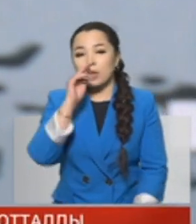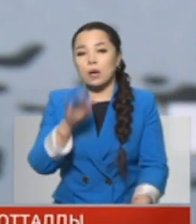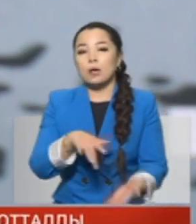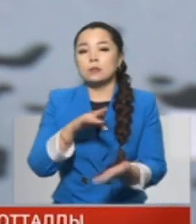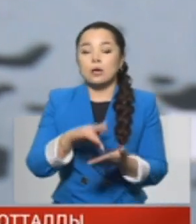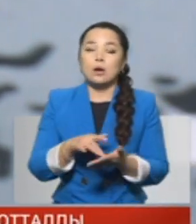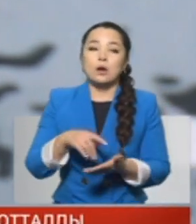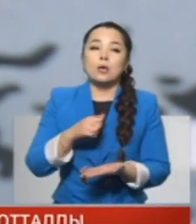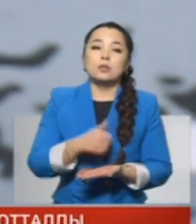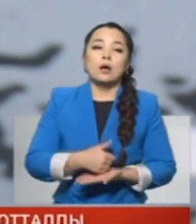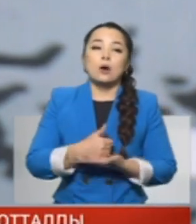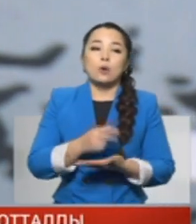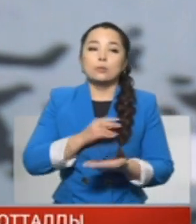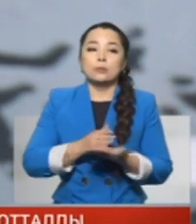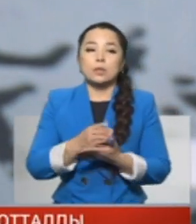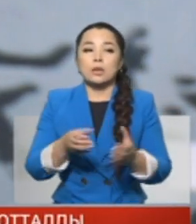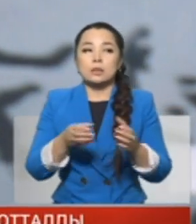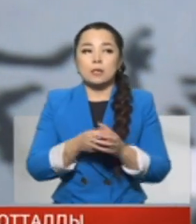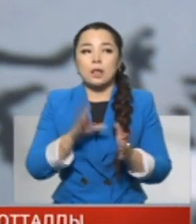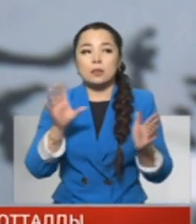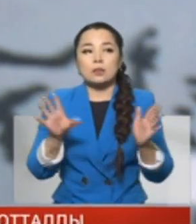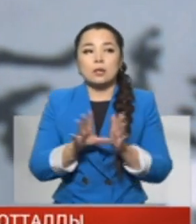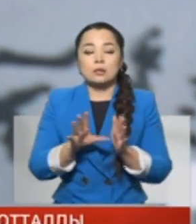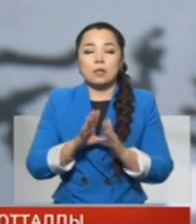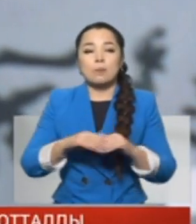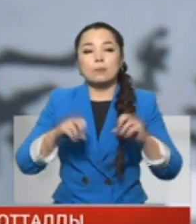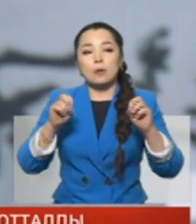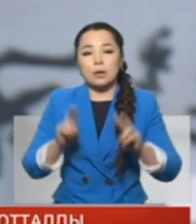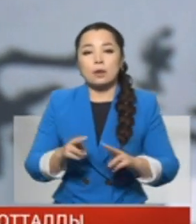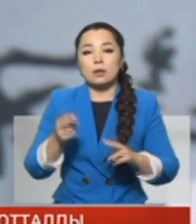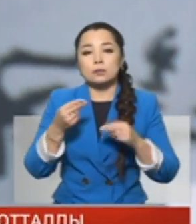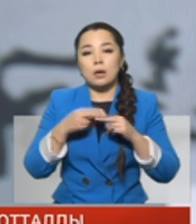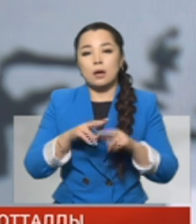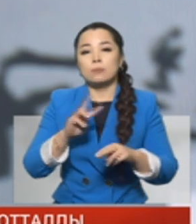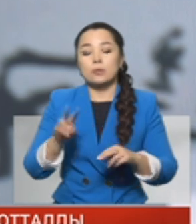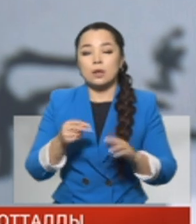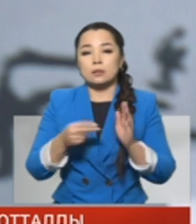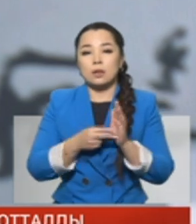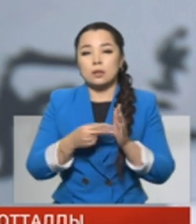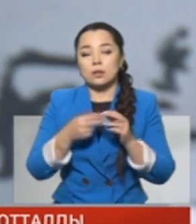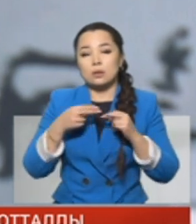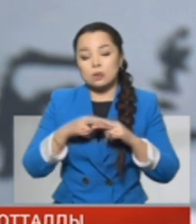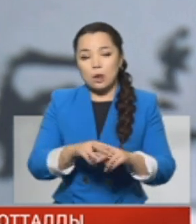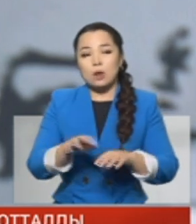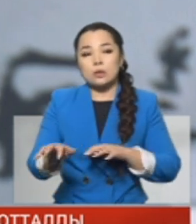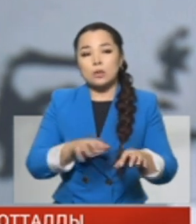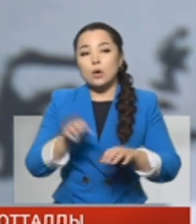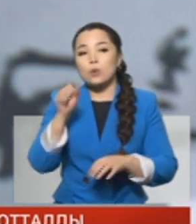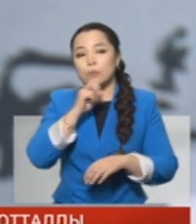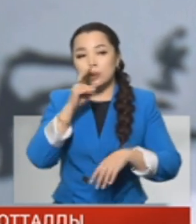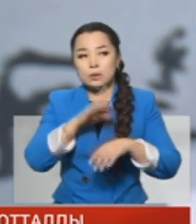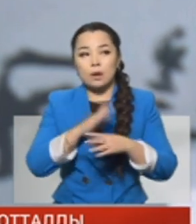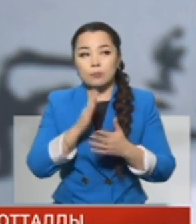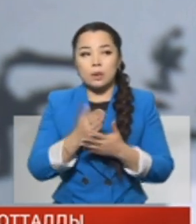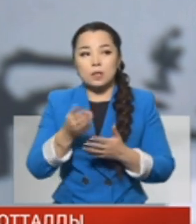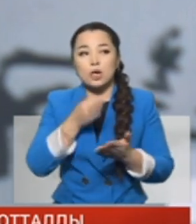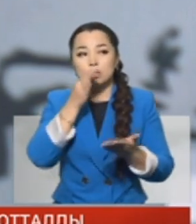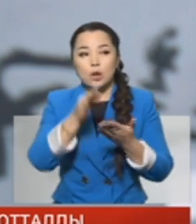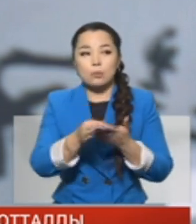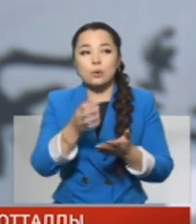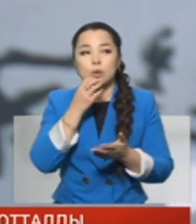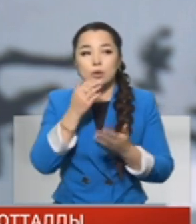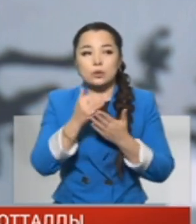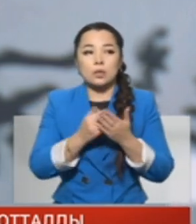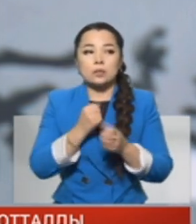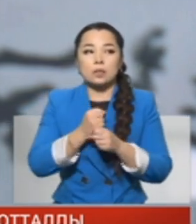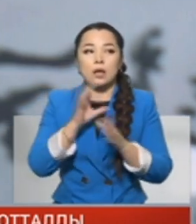Шымкент қаласының лауазымды қызметкерлермен энергетик мамандары қазнаның миллиардтаған қаржысын жымқырып олжаға кенелген. Жауаптылар жылу